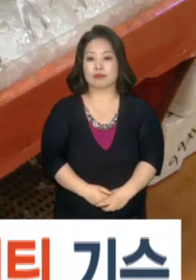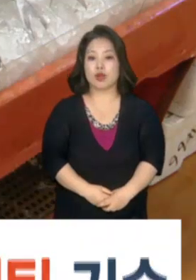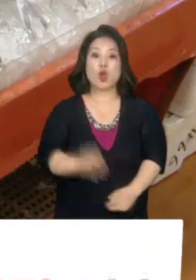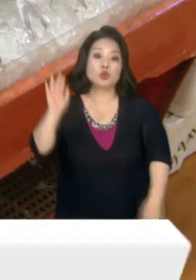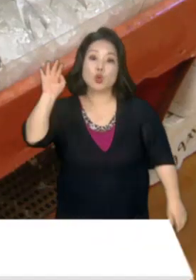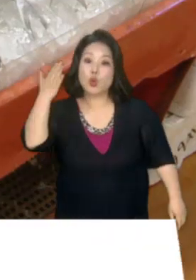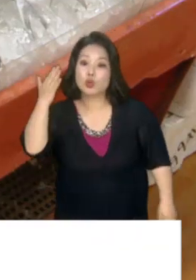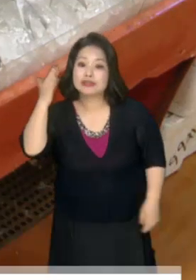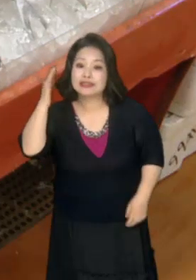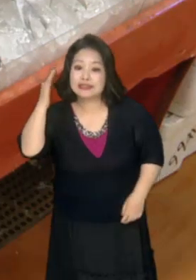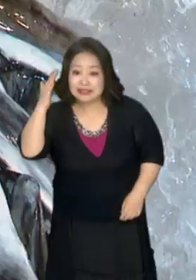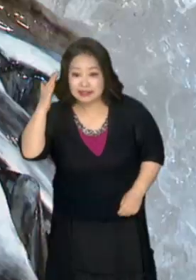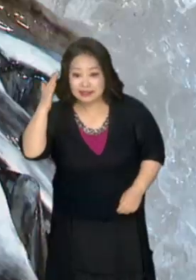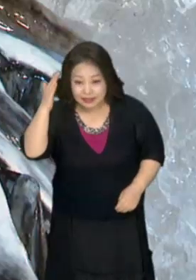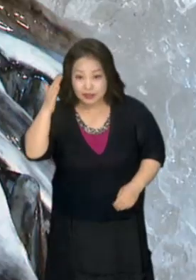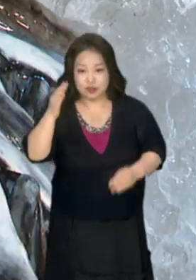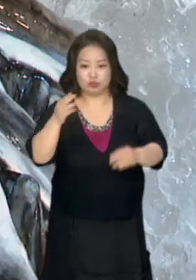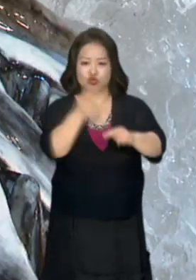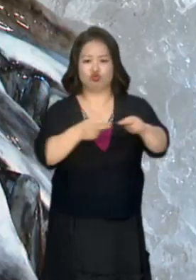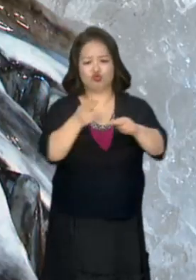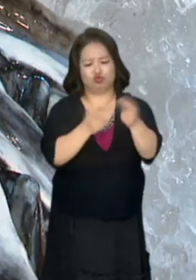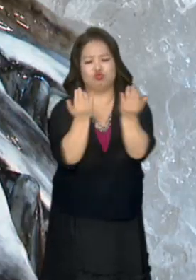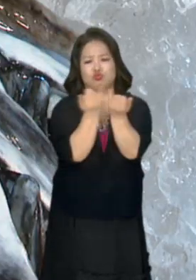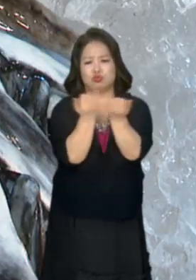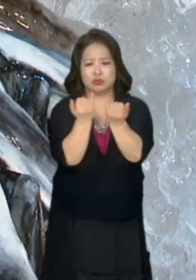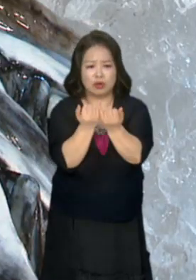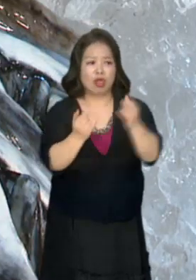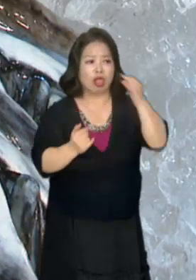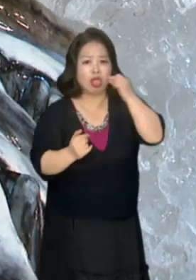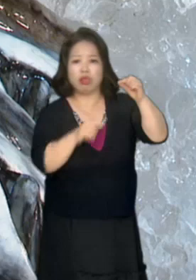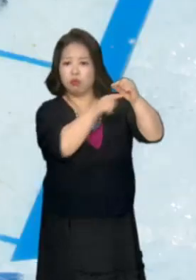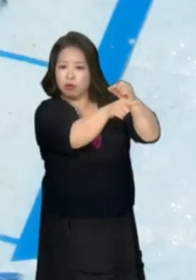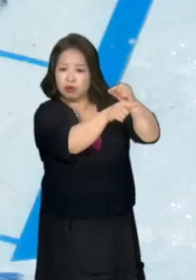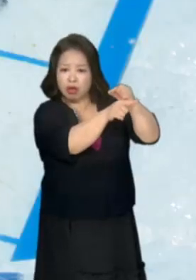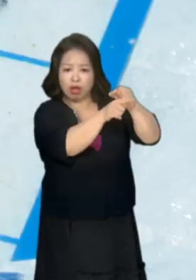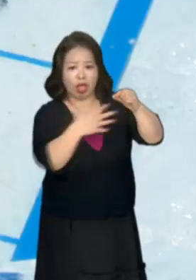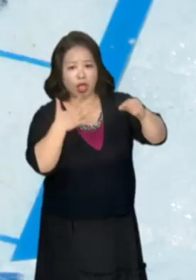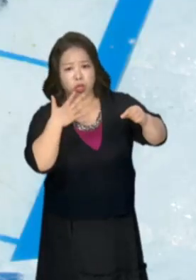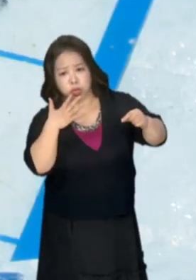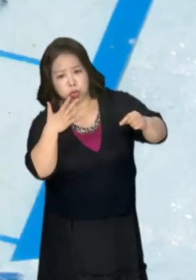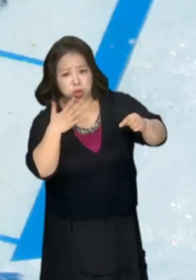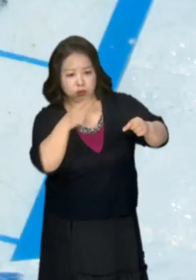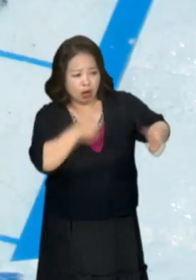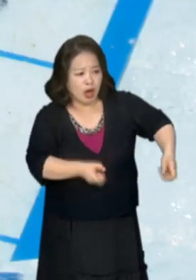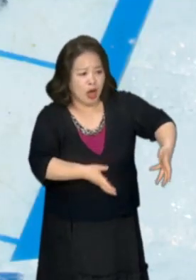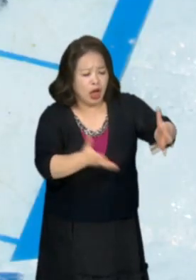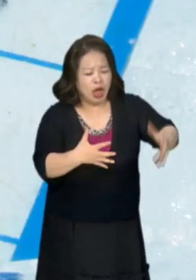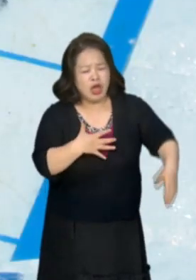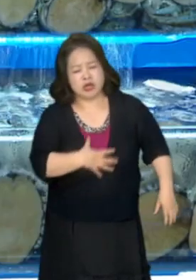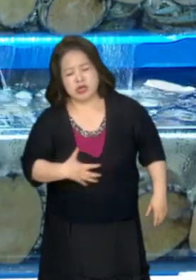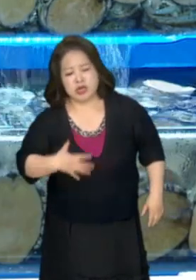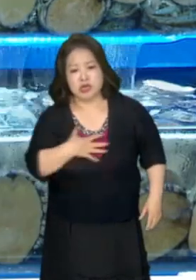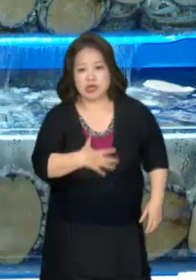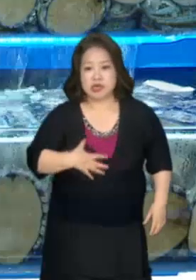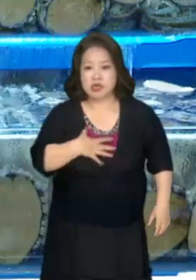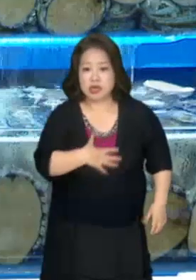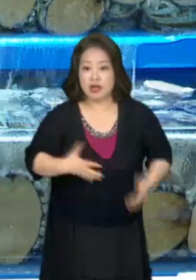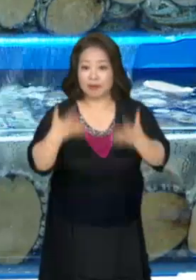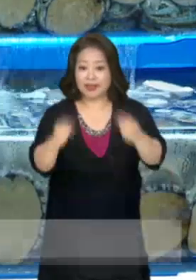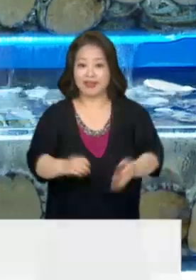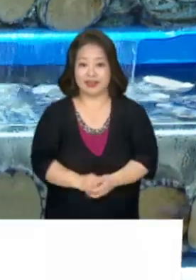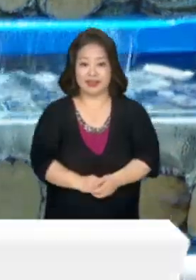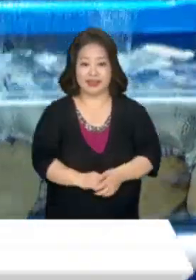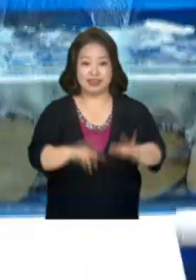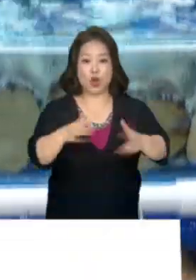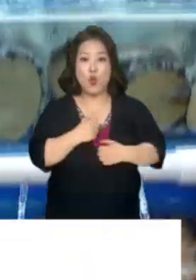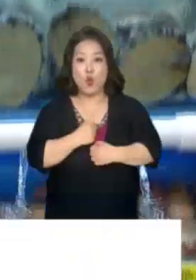요즘 식탁 위를 책임지는 주부들은 일본의 후쿠시마 오염수 방류로 인한 걱정이 이만저만이 아닙니다. 일단 조심하고